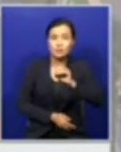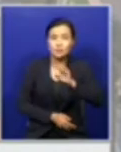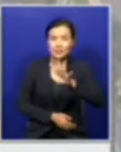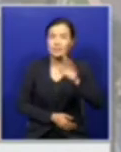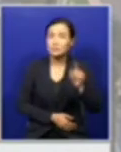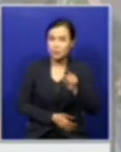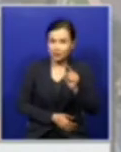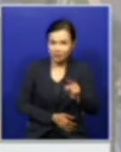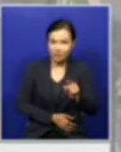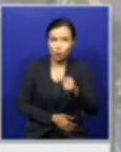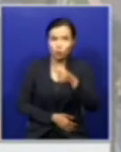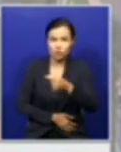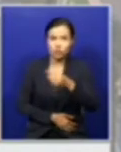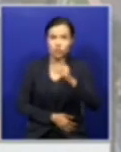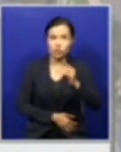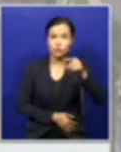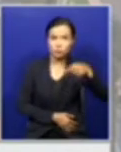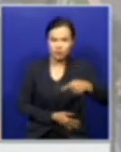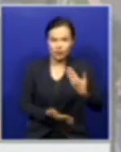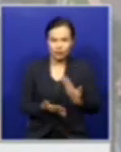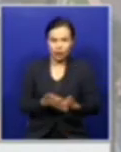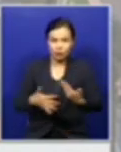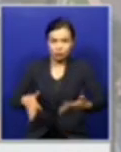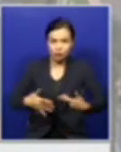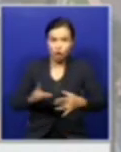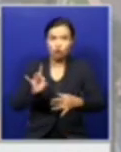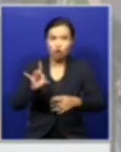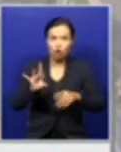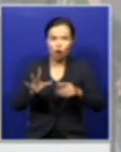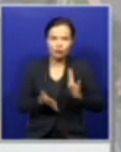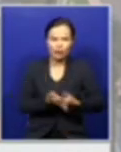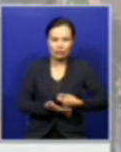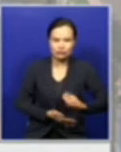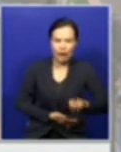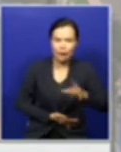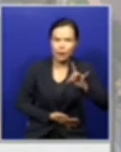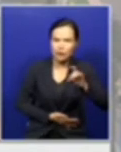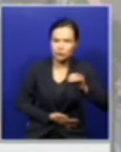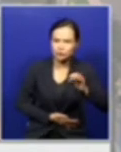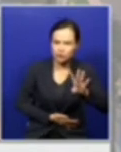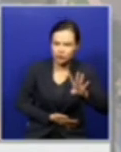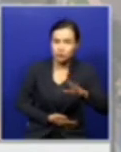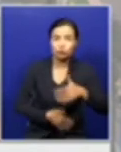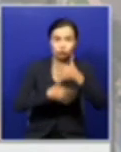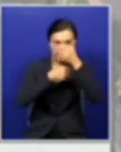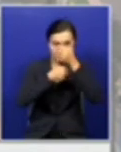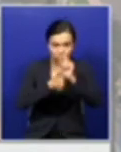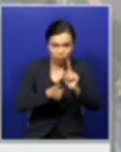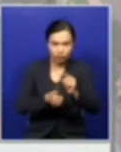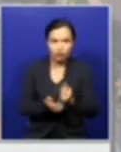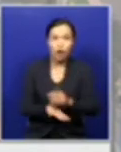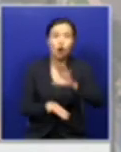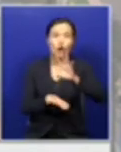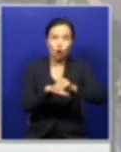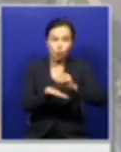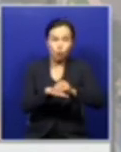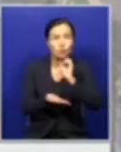84% ของ GDP นะคะหาเงินได้100ต้องใช้หนี้84บาทท่านประธานที่น่าสนใจมีข้อมูลว่